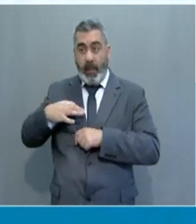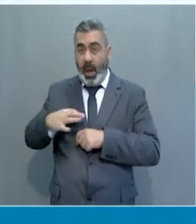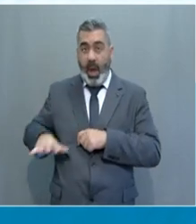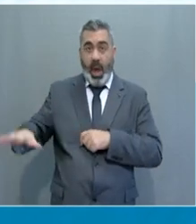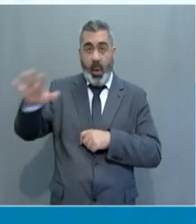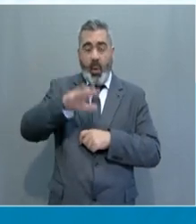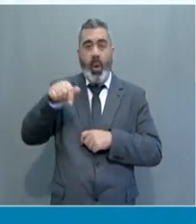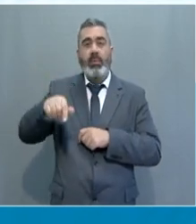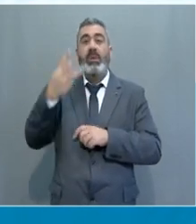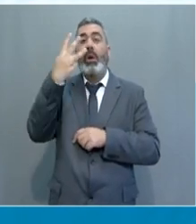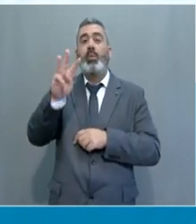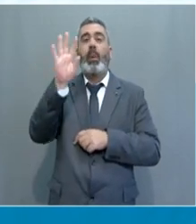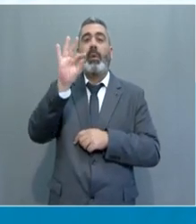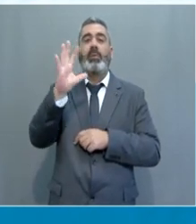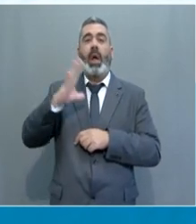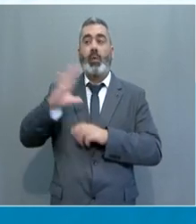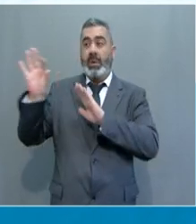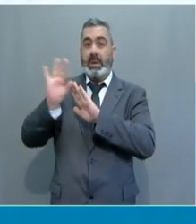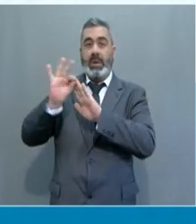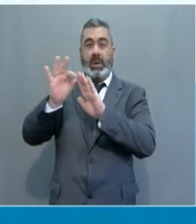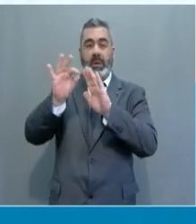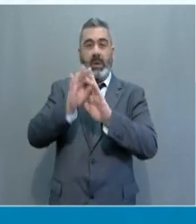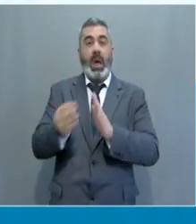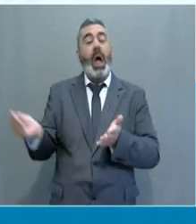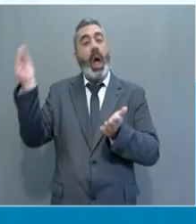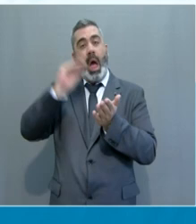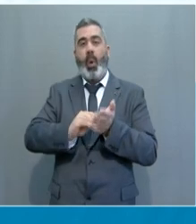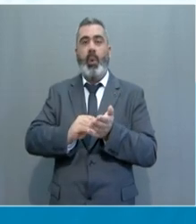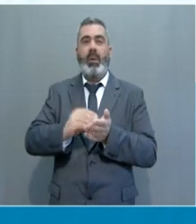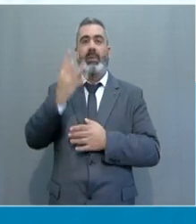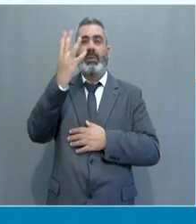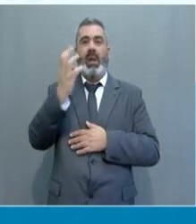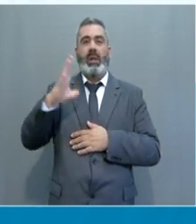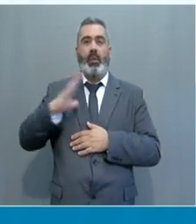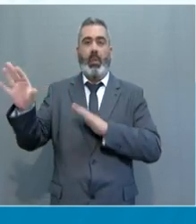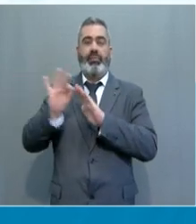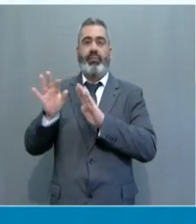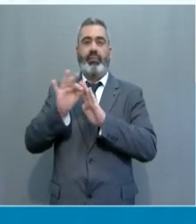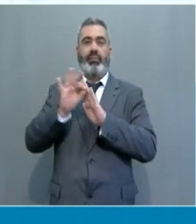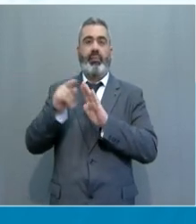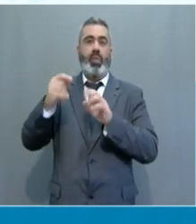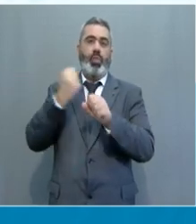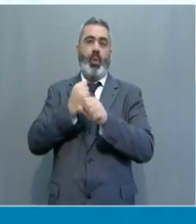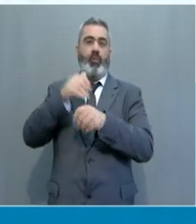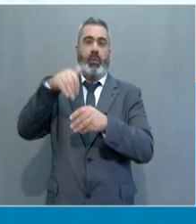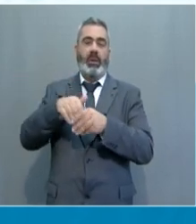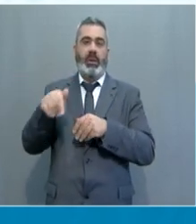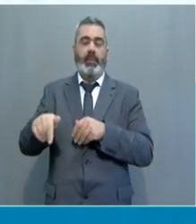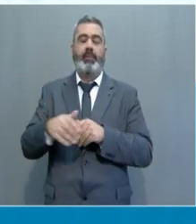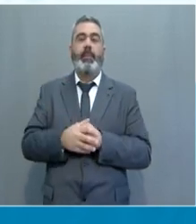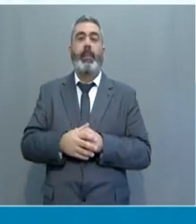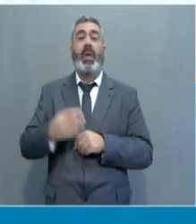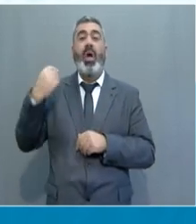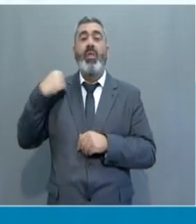350 εργαζόμενοι, ακόμα 40 θα το λειτουργήσουν σε μόνιμη βάση. Οι επιχειρήσεις, οι δήμοι,